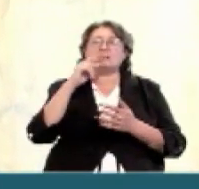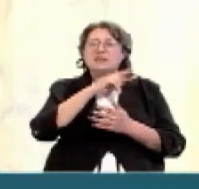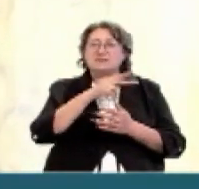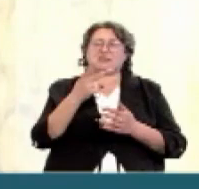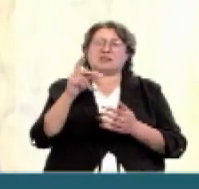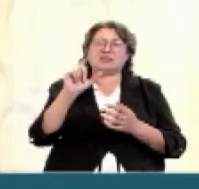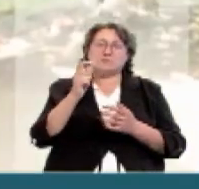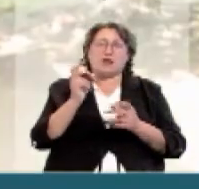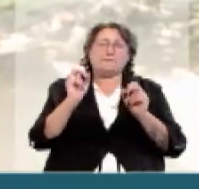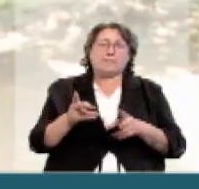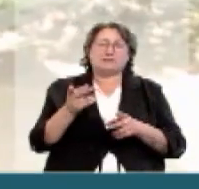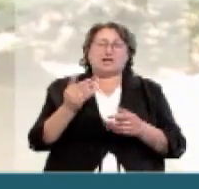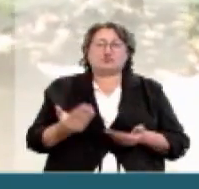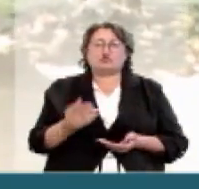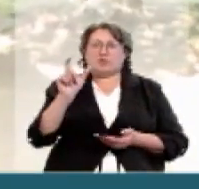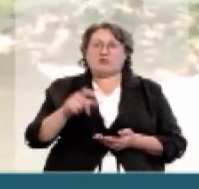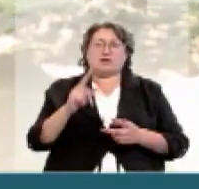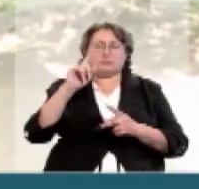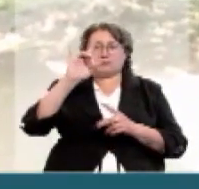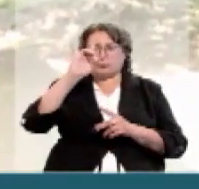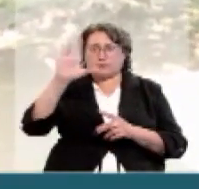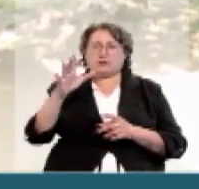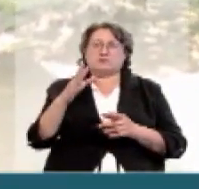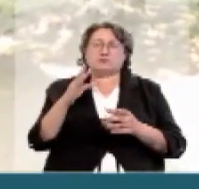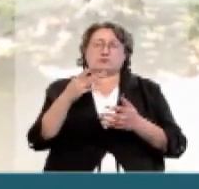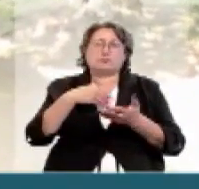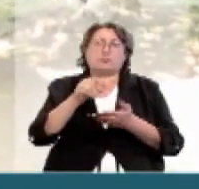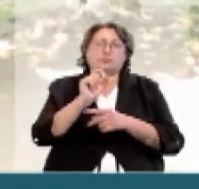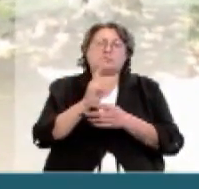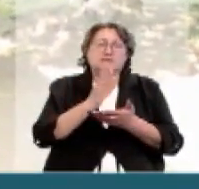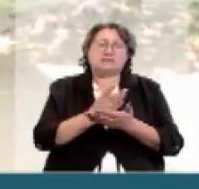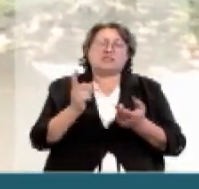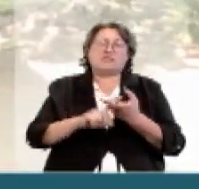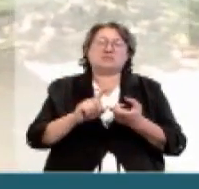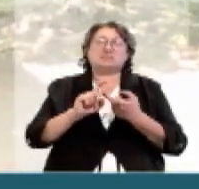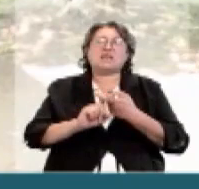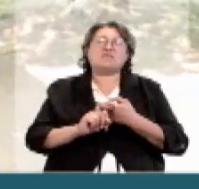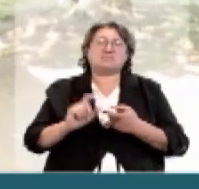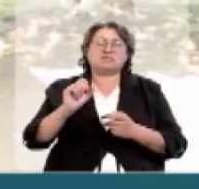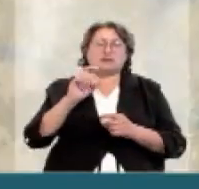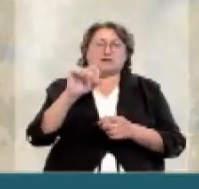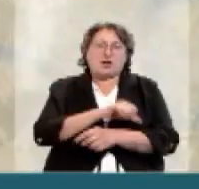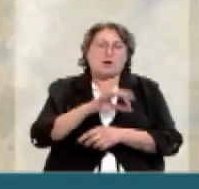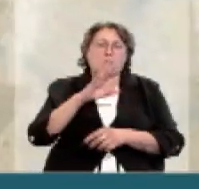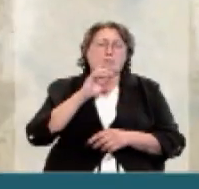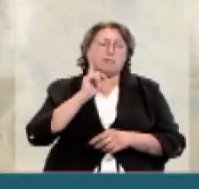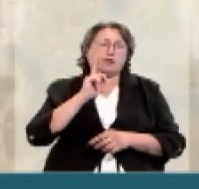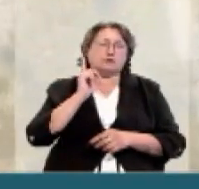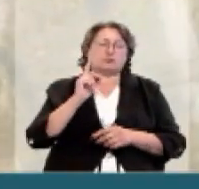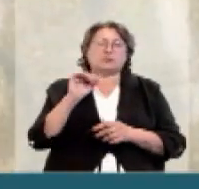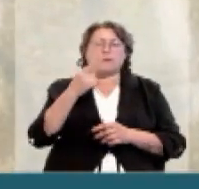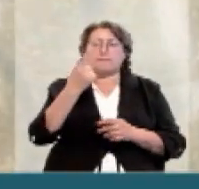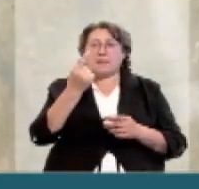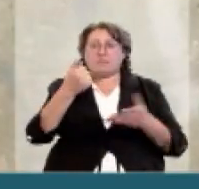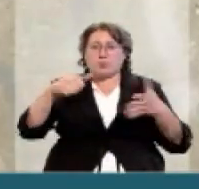екенін көрсетеді. Өкіншісі сол, оған тәуелді жастар, кәмелетке толмаған жасөспірімдер көп. Қостанай қаласында 2023 жылдың бірінші